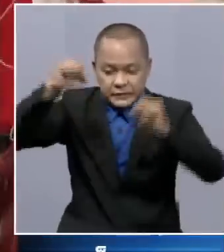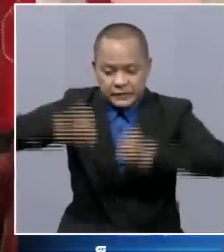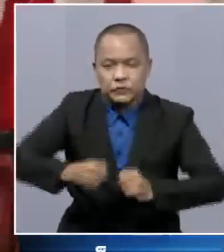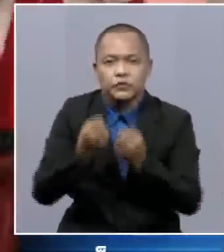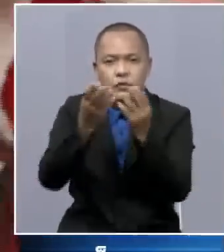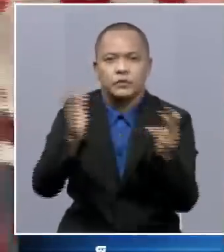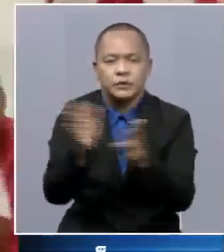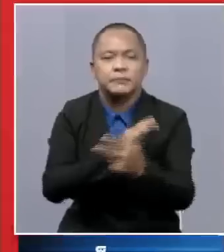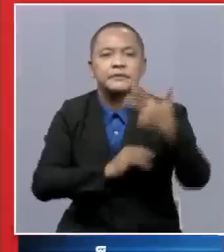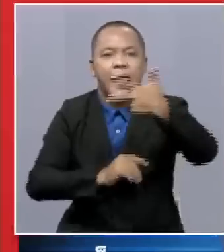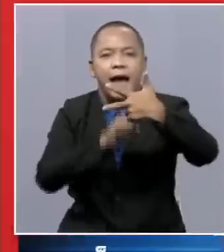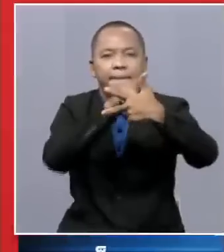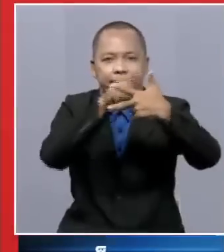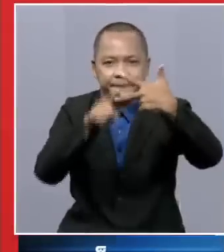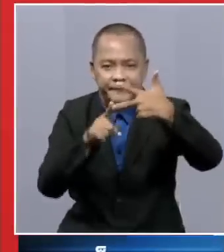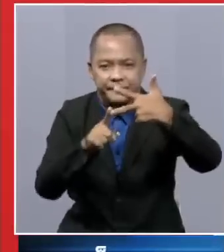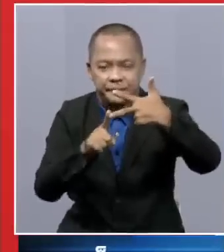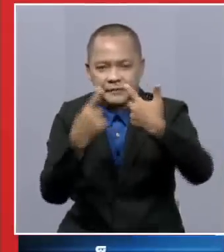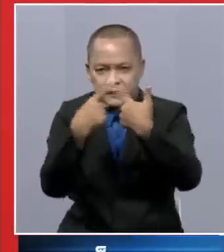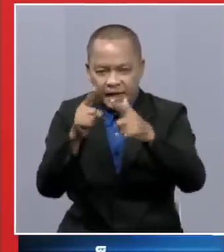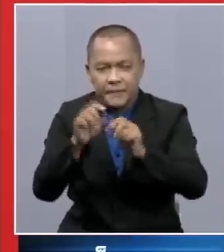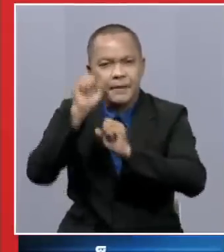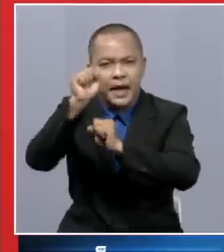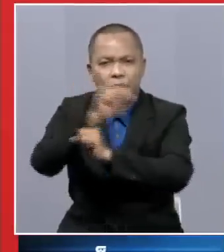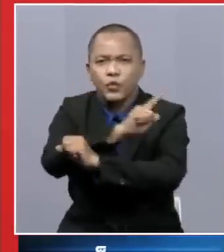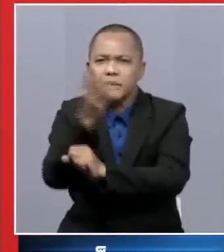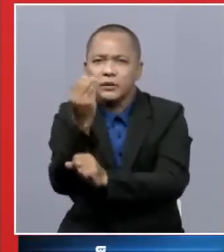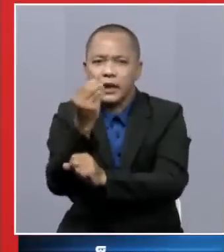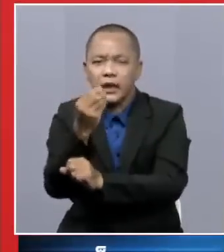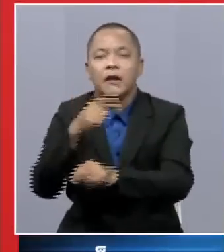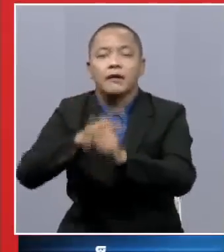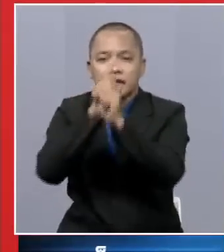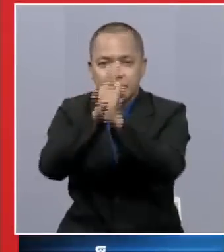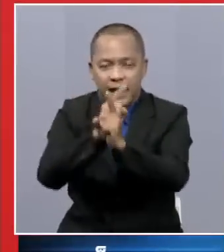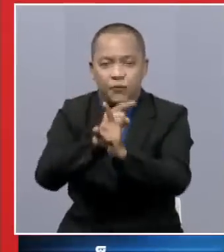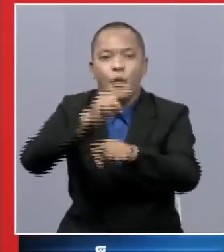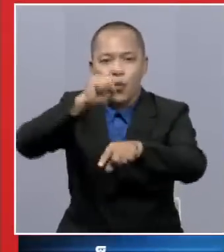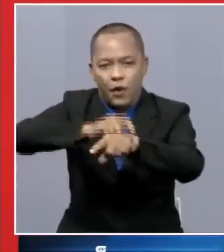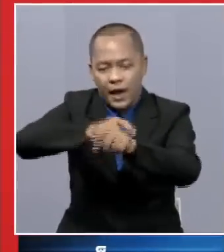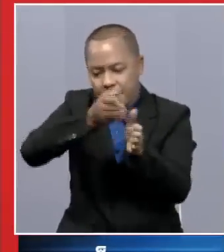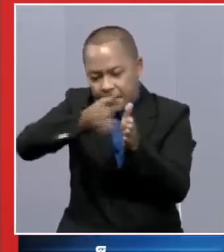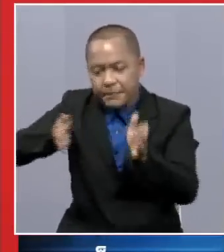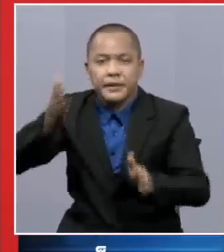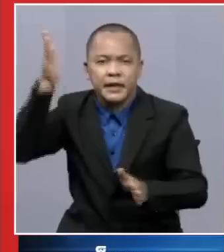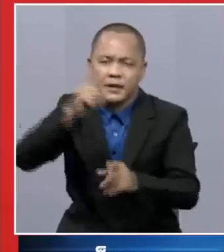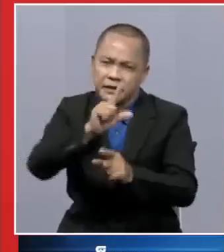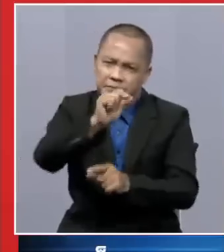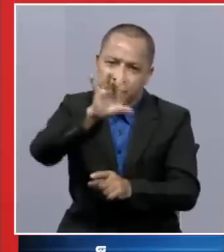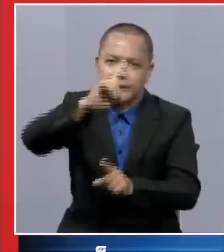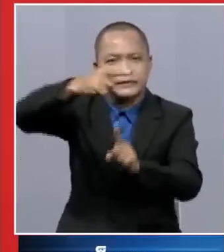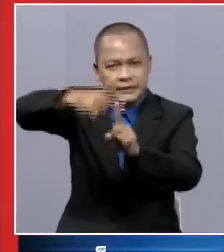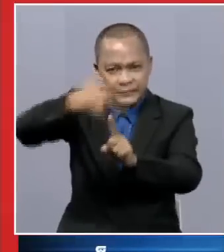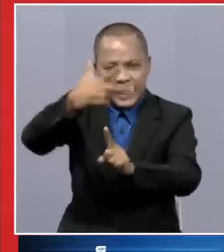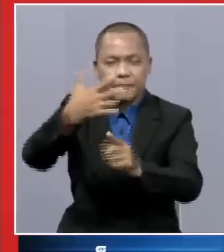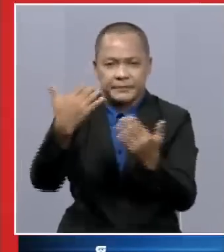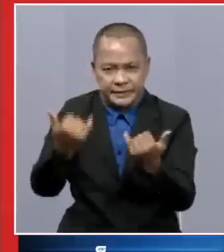จะส่งครบ3คนแน่นอนค่ะแต่ว่าจะประกาศช่วงไหนเนี่ยเดี๋ยวจะให้ติดตามไทม์ไลน์การเลือกตั้งน่าจะเป็นวันที่28มีนาคม